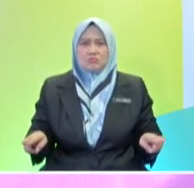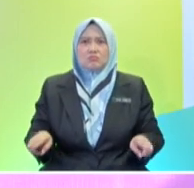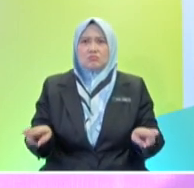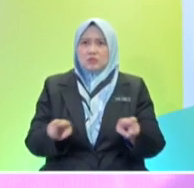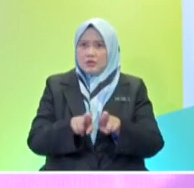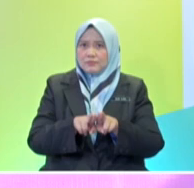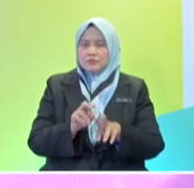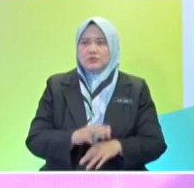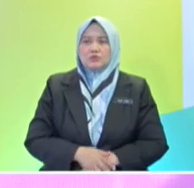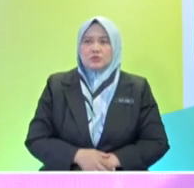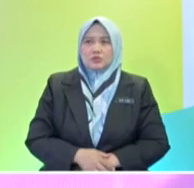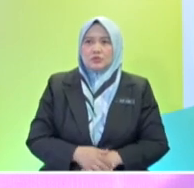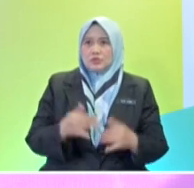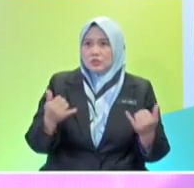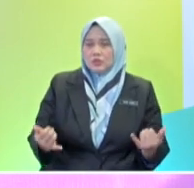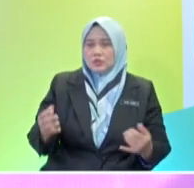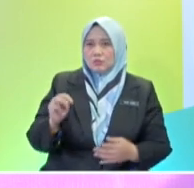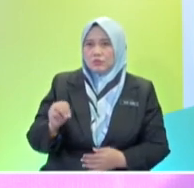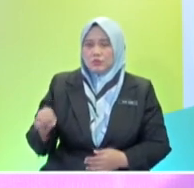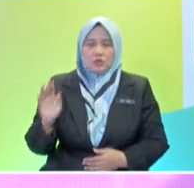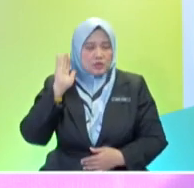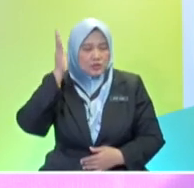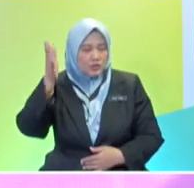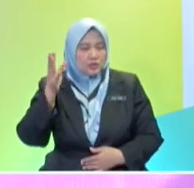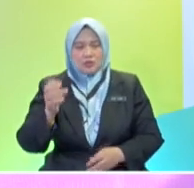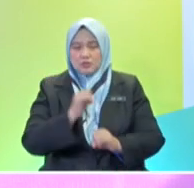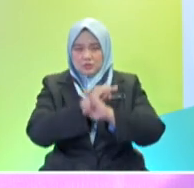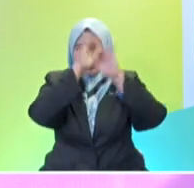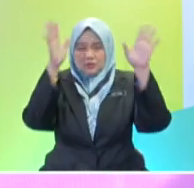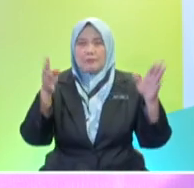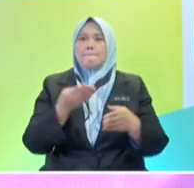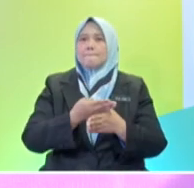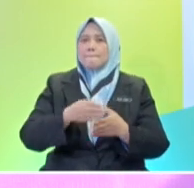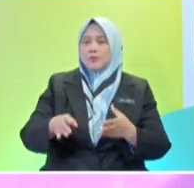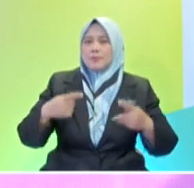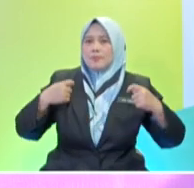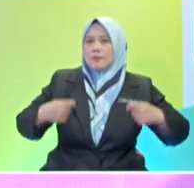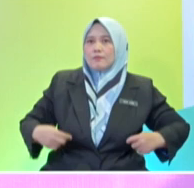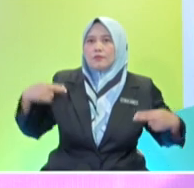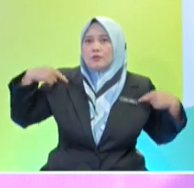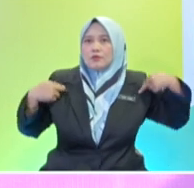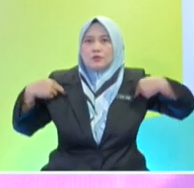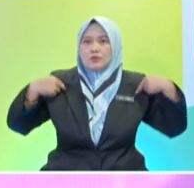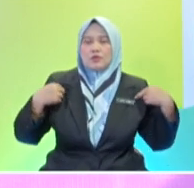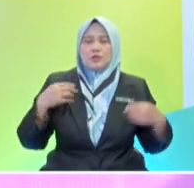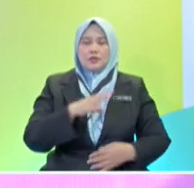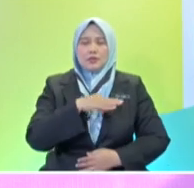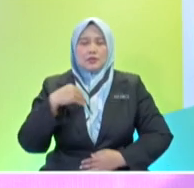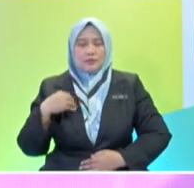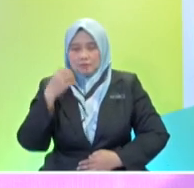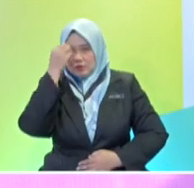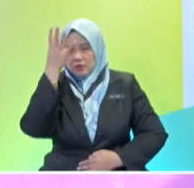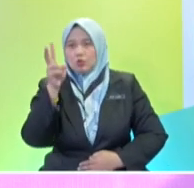mendapat menjelaskan bahagian tubuh haiwan. Yang kedua, murid juga akan menjelaskan dua haiwan yang